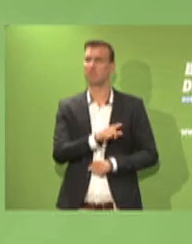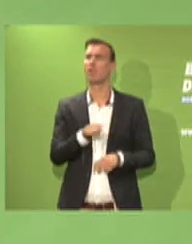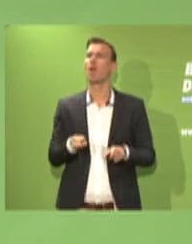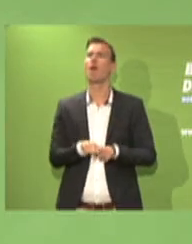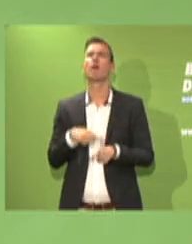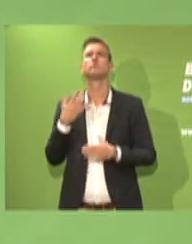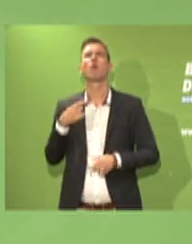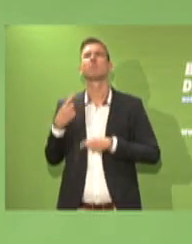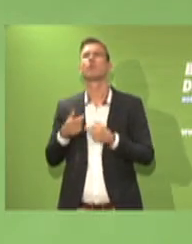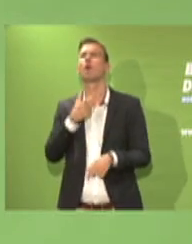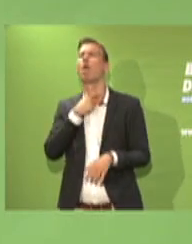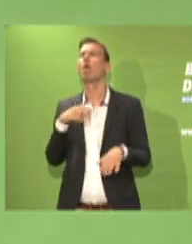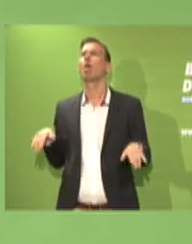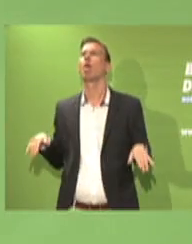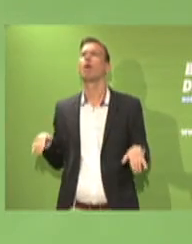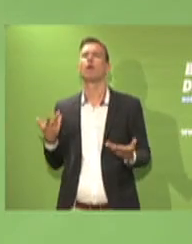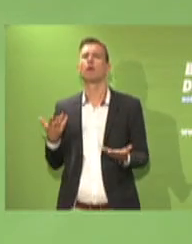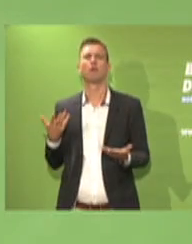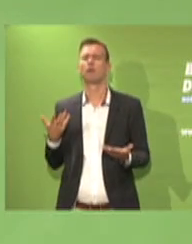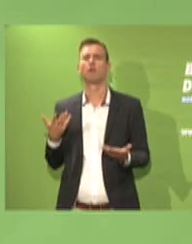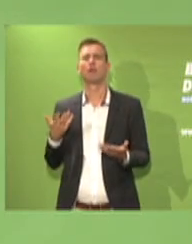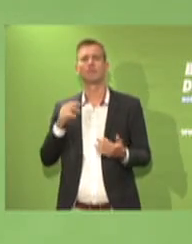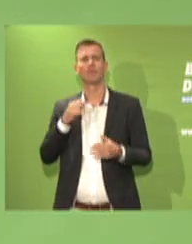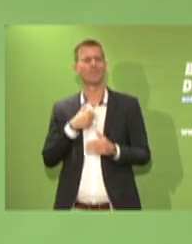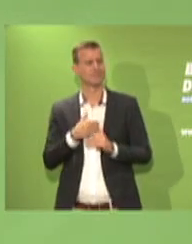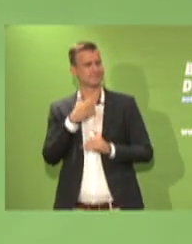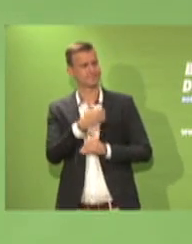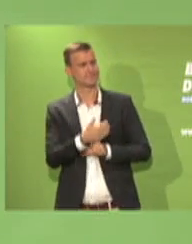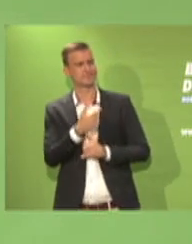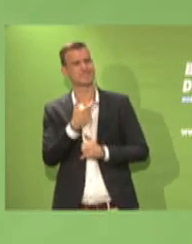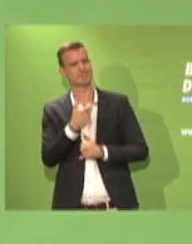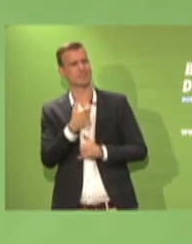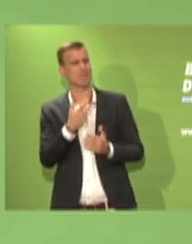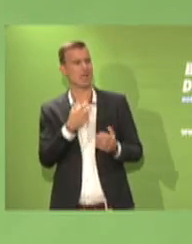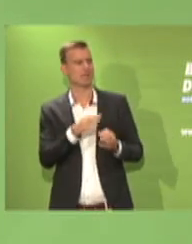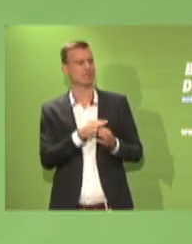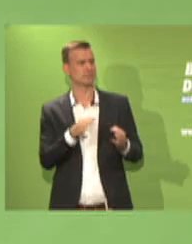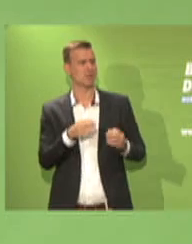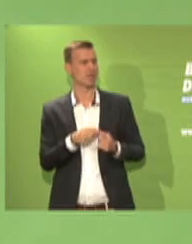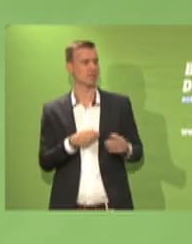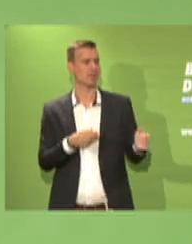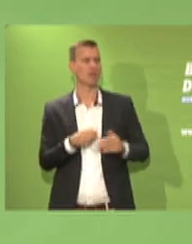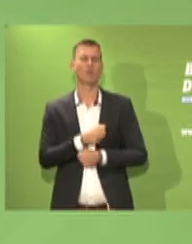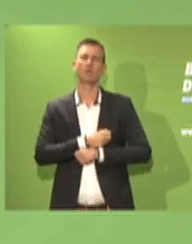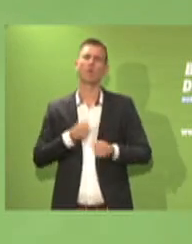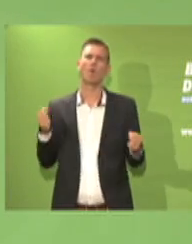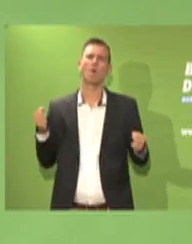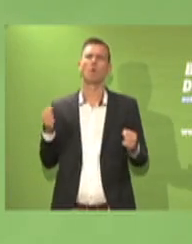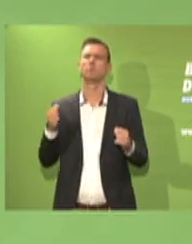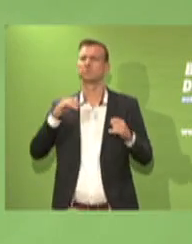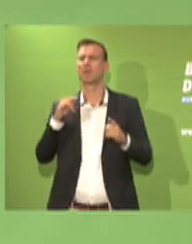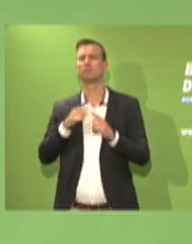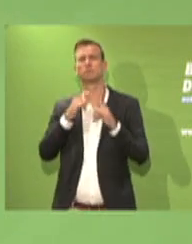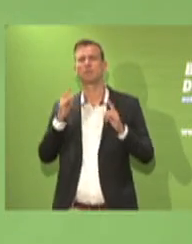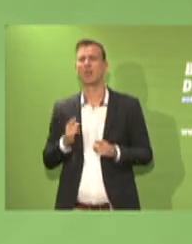vor dieser Entwicklung stehen, dass hinter ihrem Garten im Westen 20, 80 Meter eine riesige Stallanlage entsteht, wo